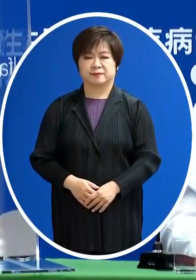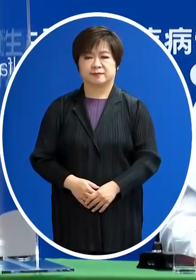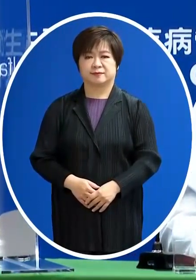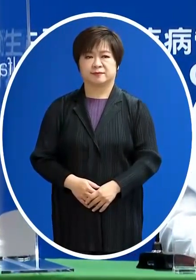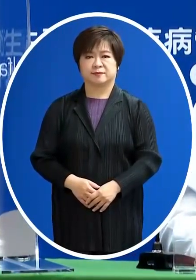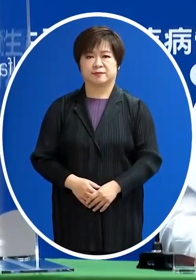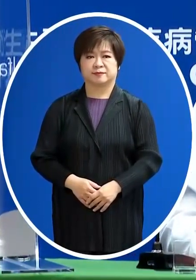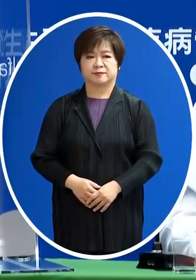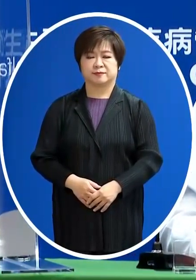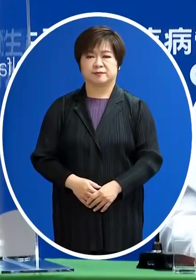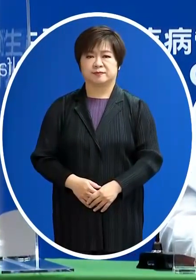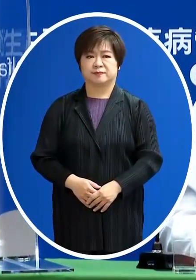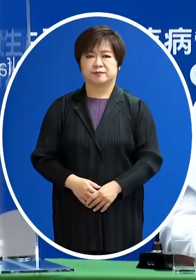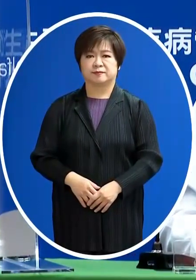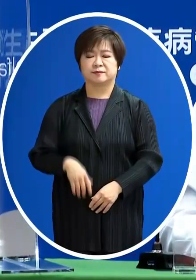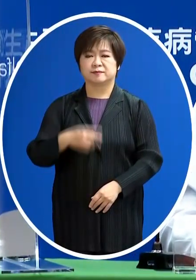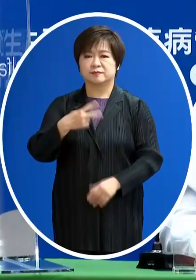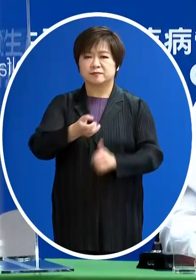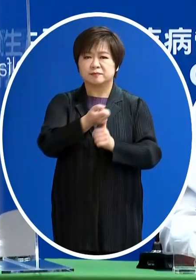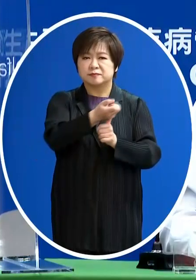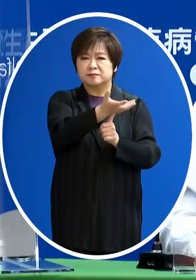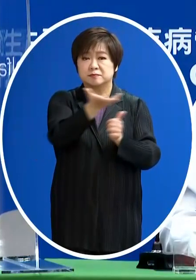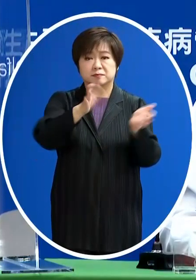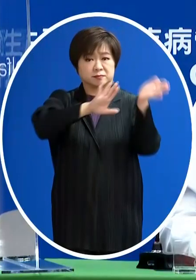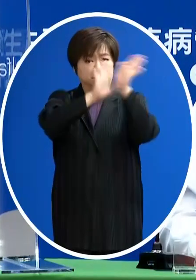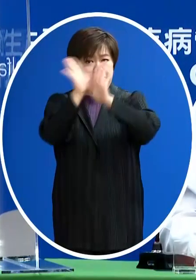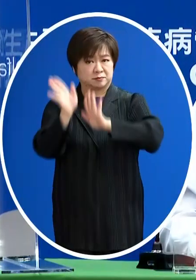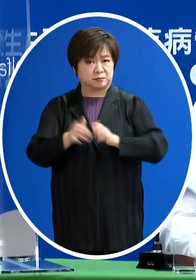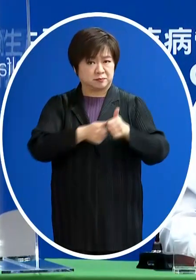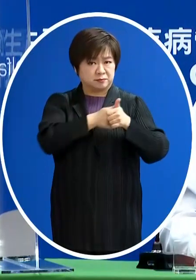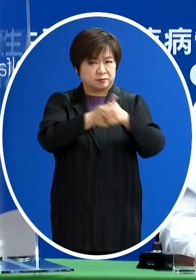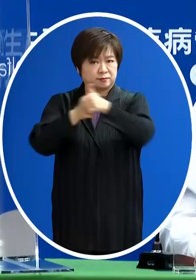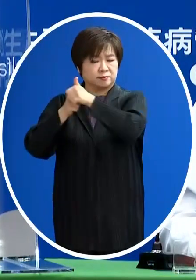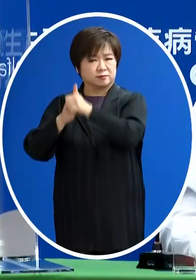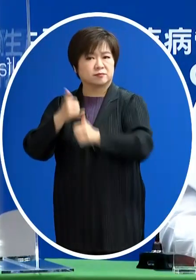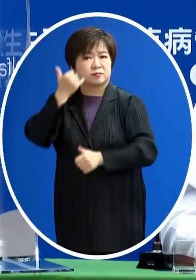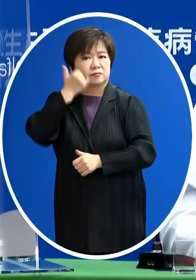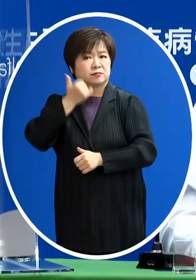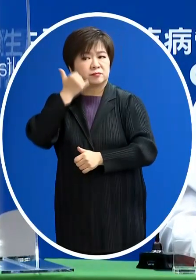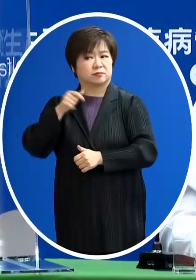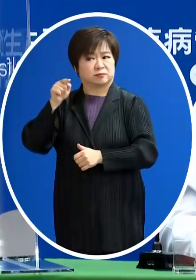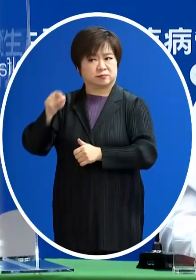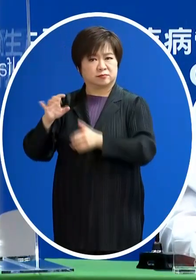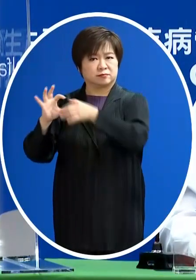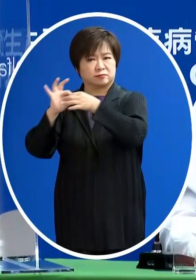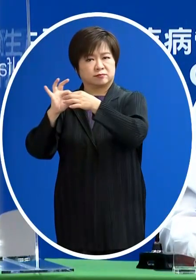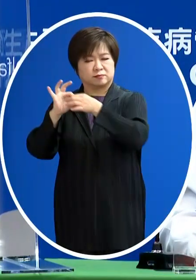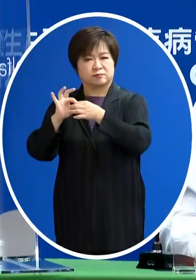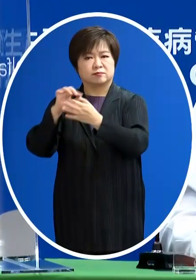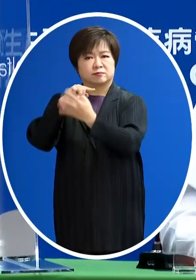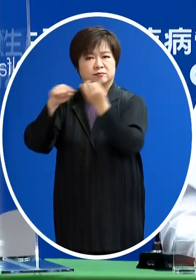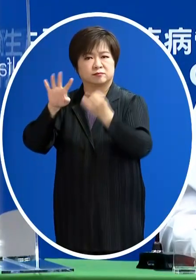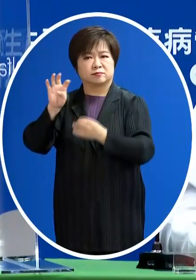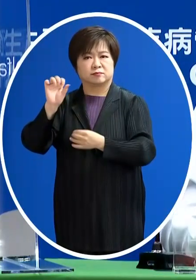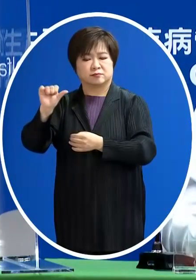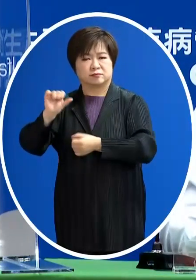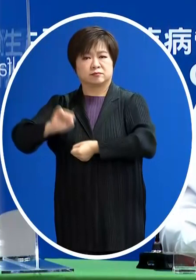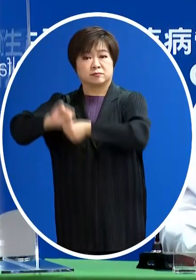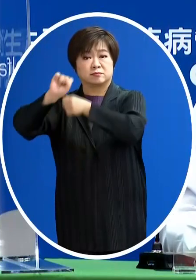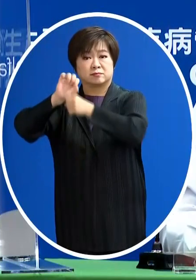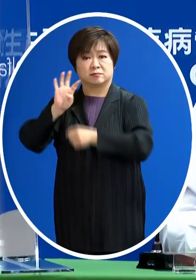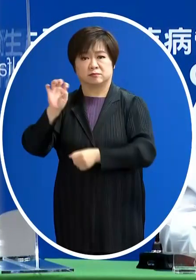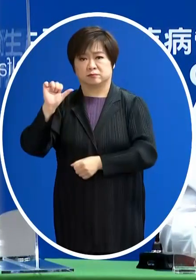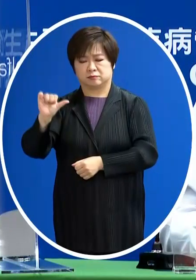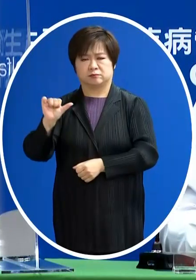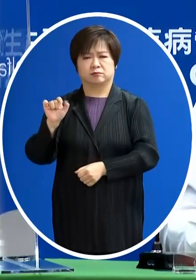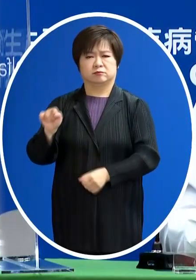我当然以个别的传播链来看的话，那跟基隆相关的45例，增加45例算